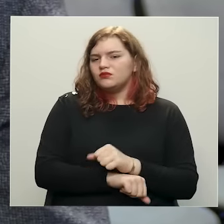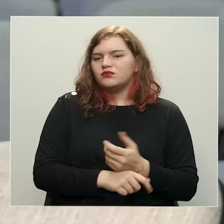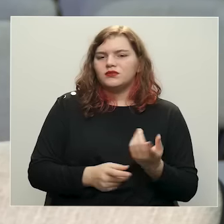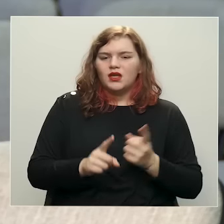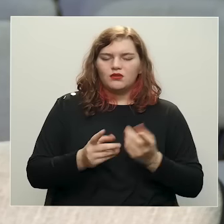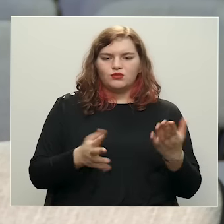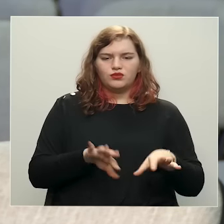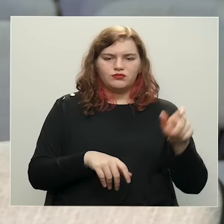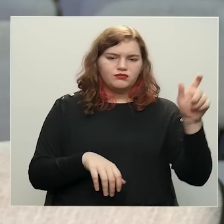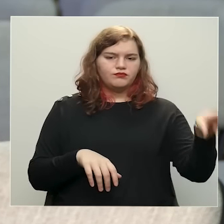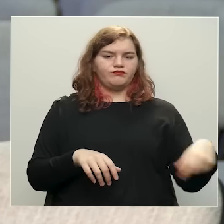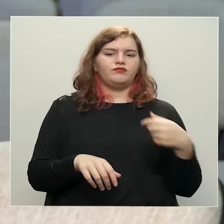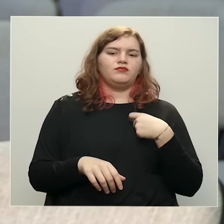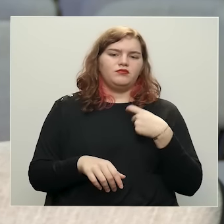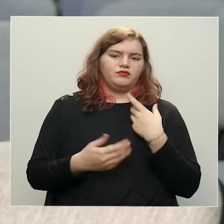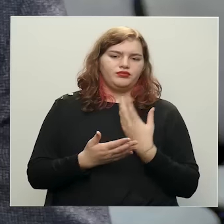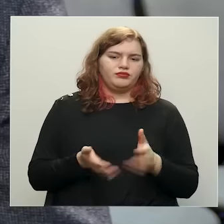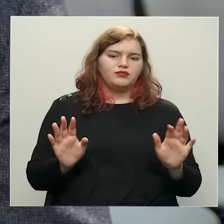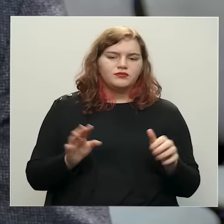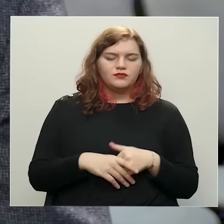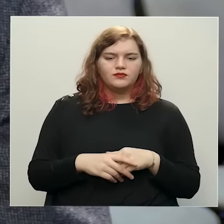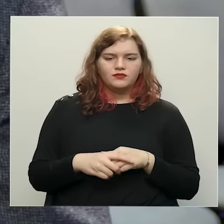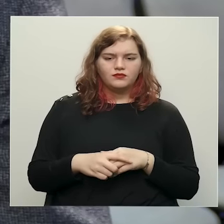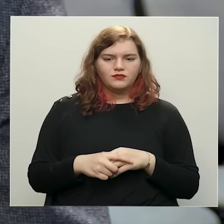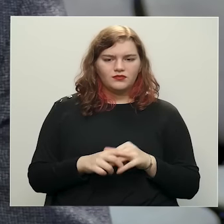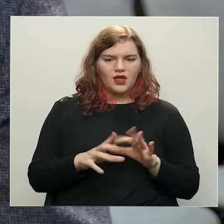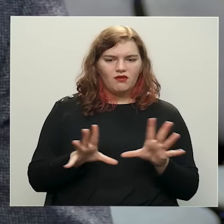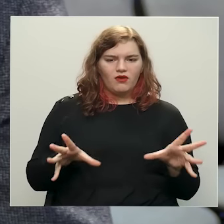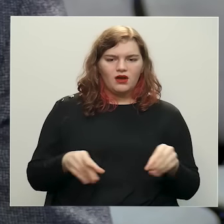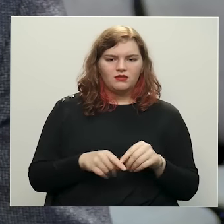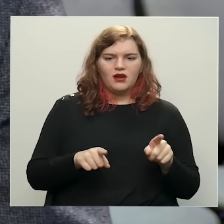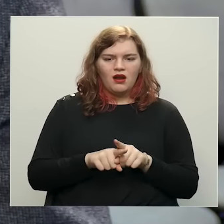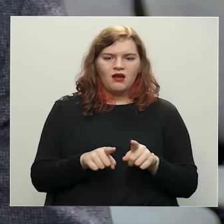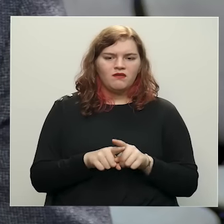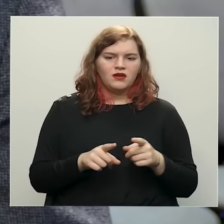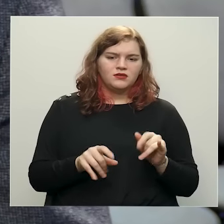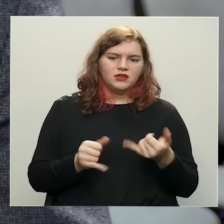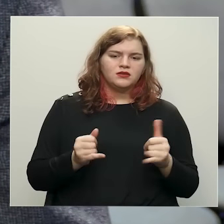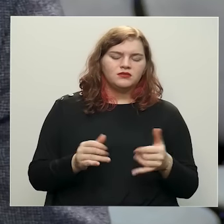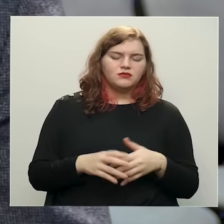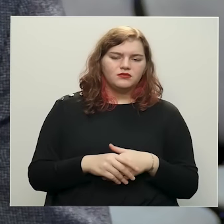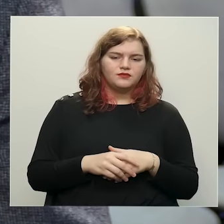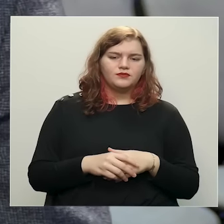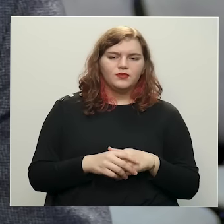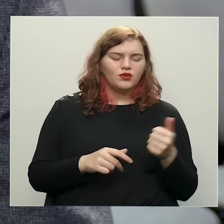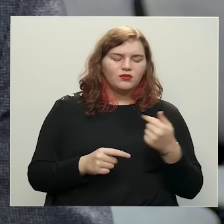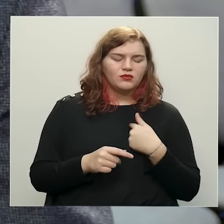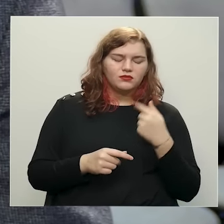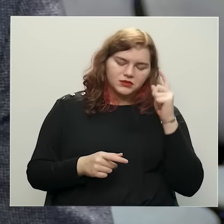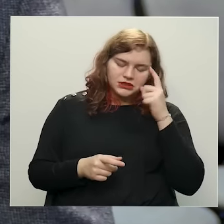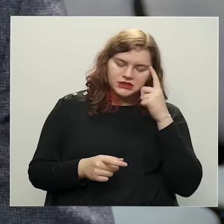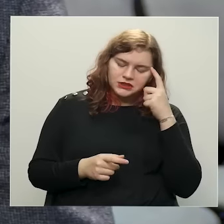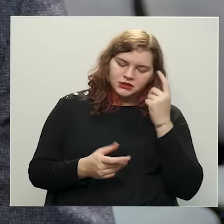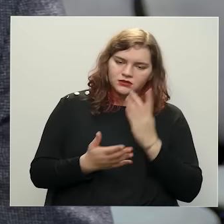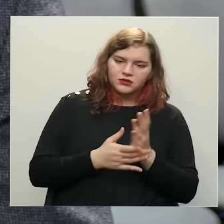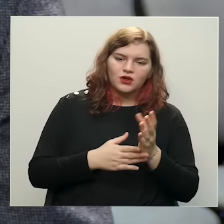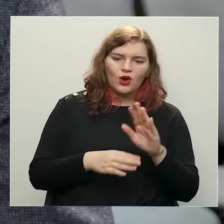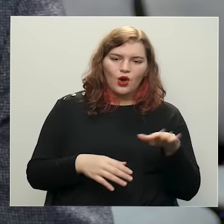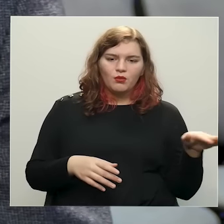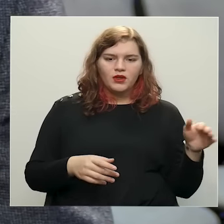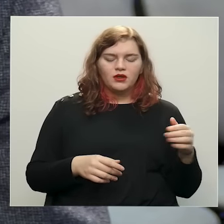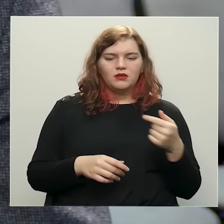ăsta murea, eram gata. Și era toată familia marcată de lucrul ăsta. Numai la asta mă măcina gândul că copiii